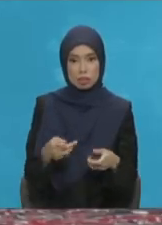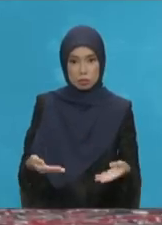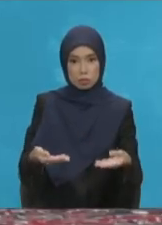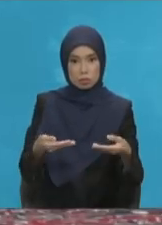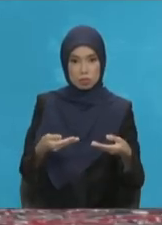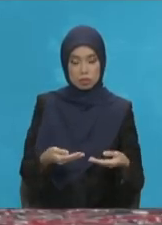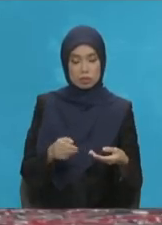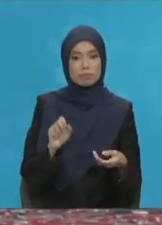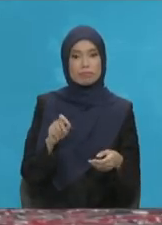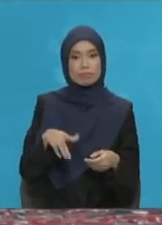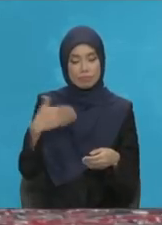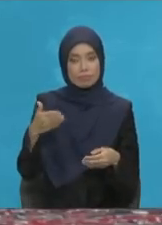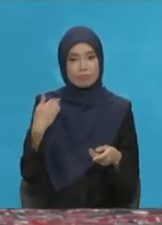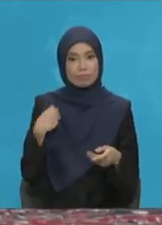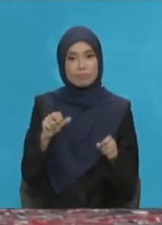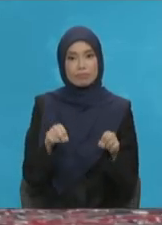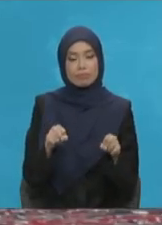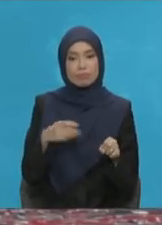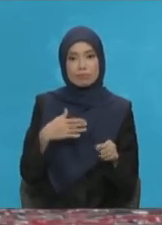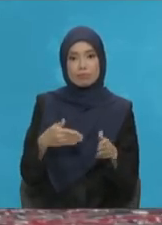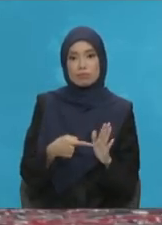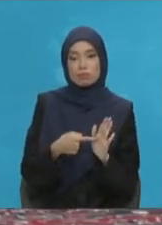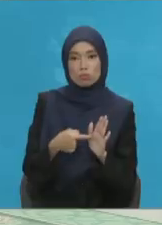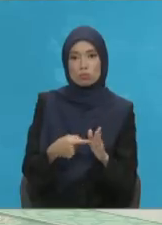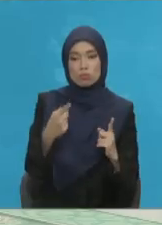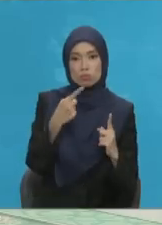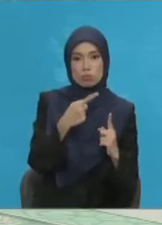padukayah anda dan Paduka Bondan